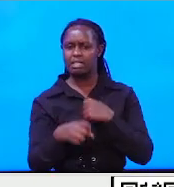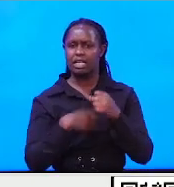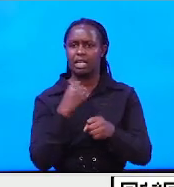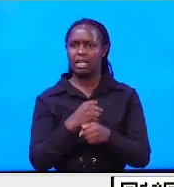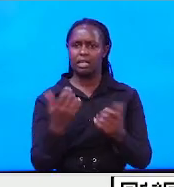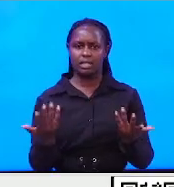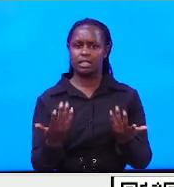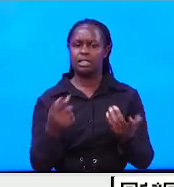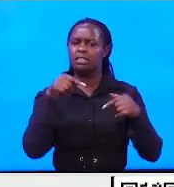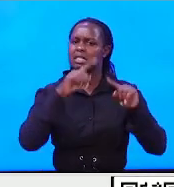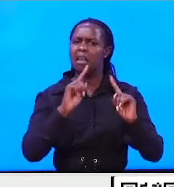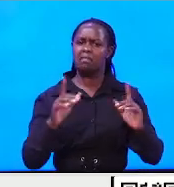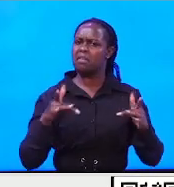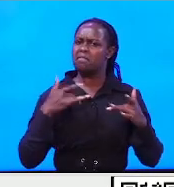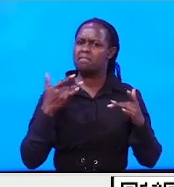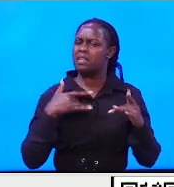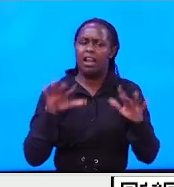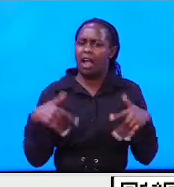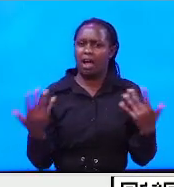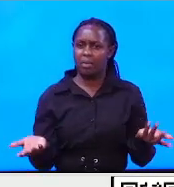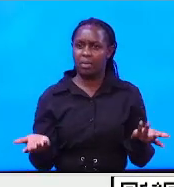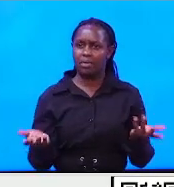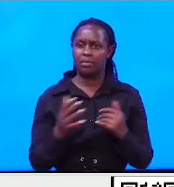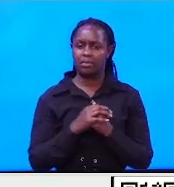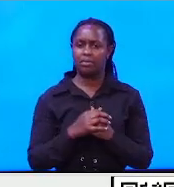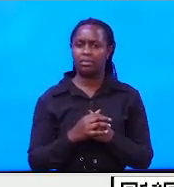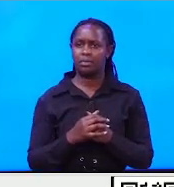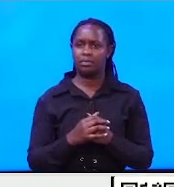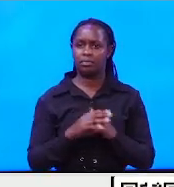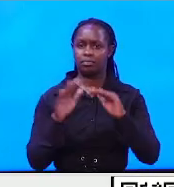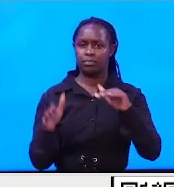hata hiyo starehe jamaa, hata kufanya starehe gani jamaa? Kwingineko ni kwamba